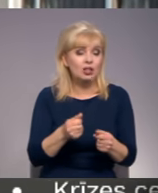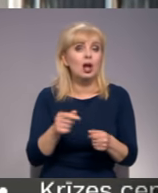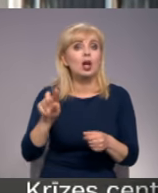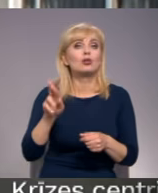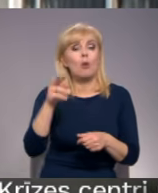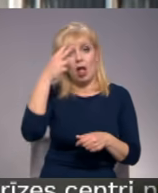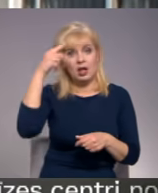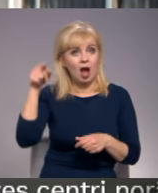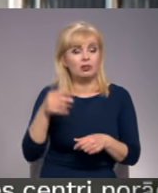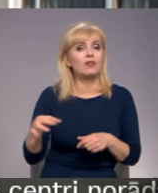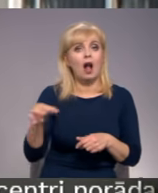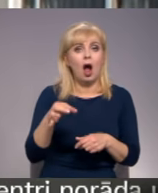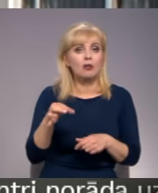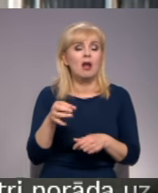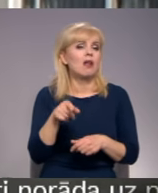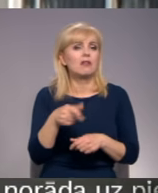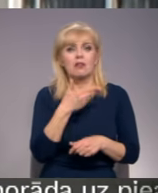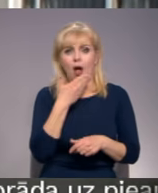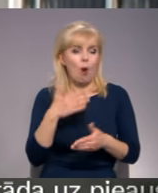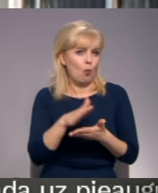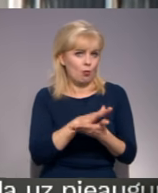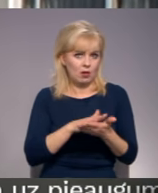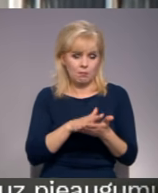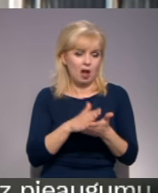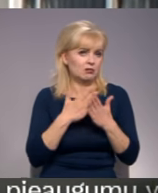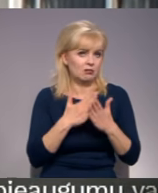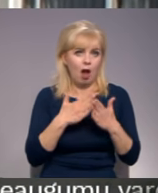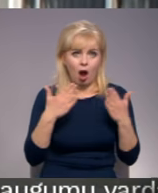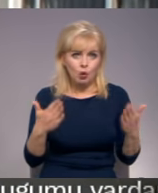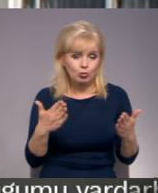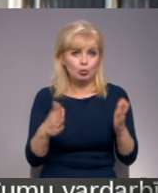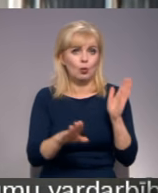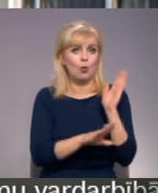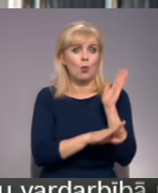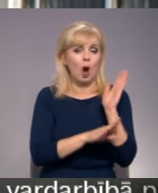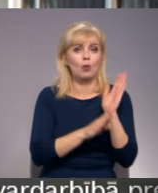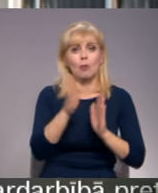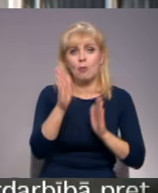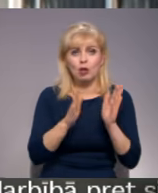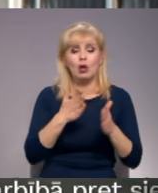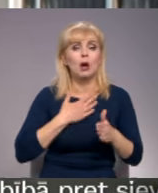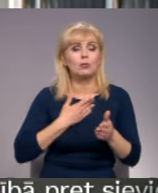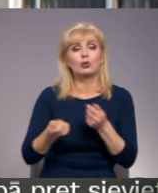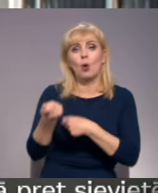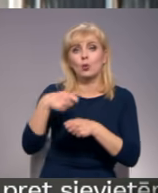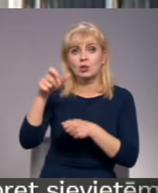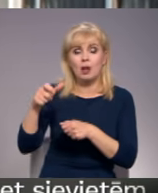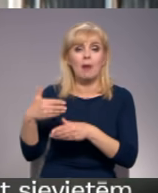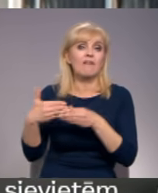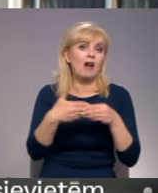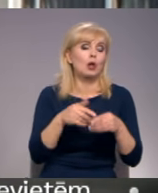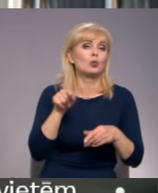rajonā nemaz tik daudz nav koku un mežu, un mūsu uzņēmēji ved uz